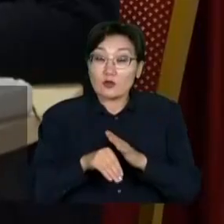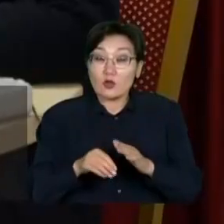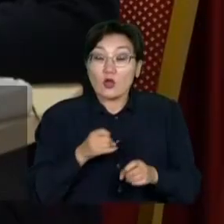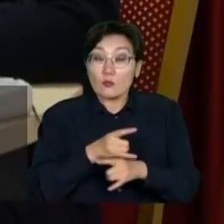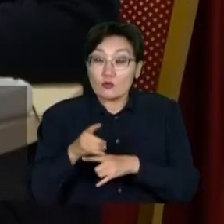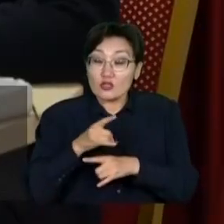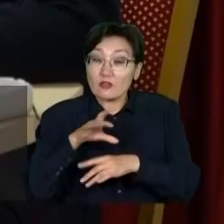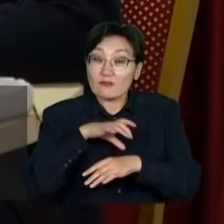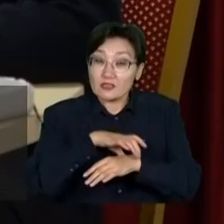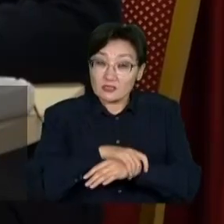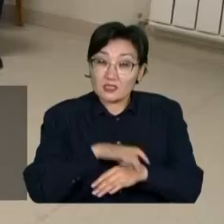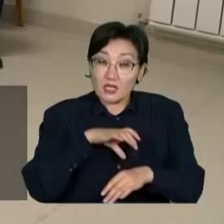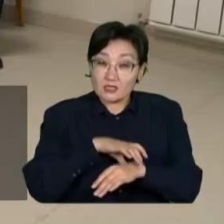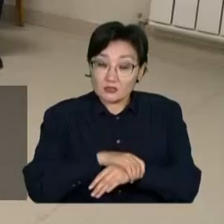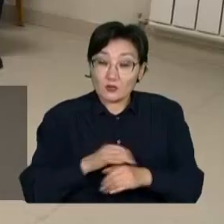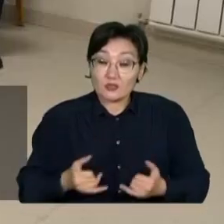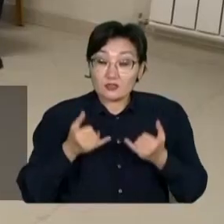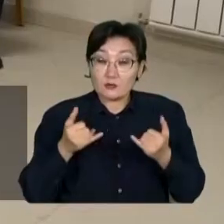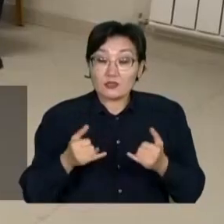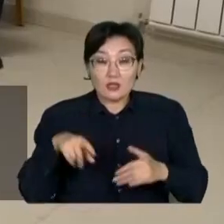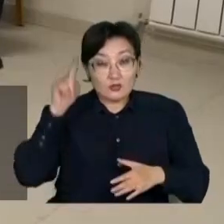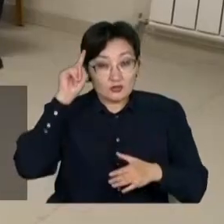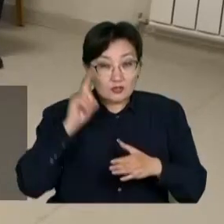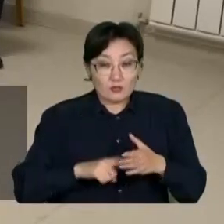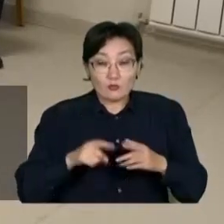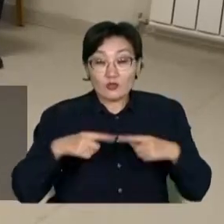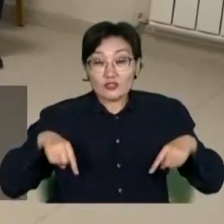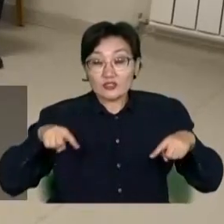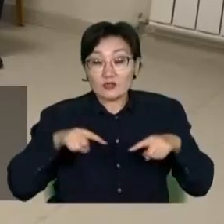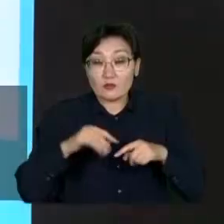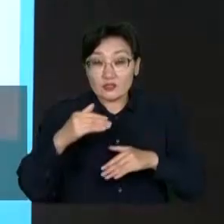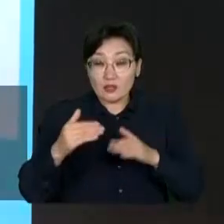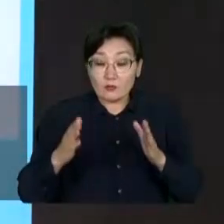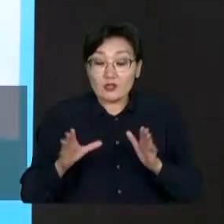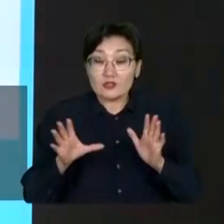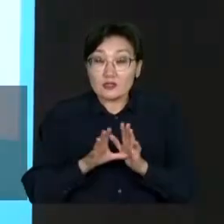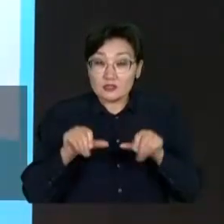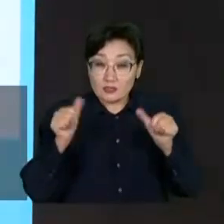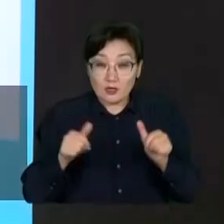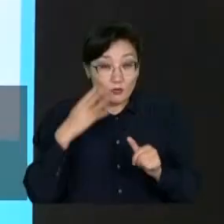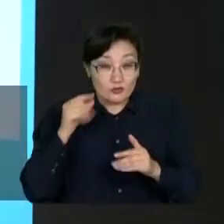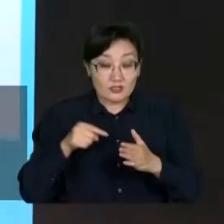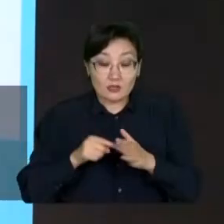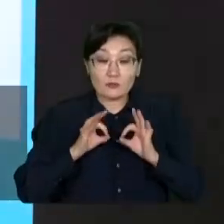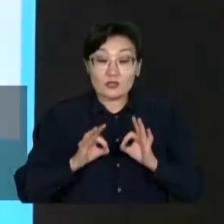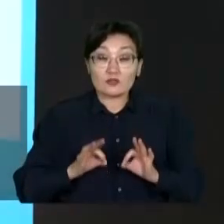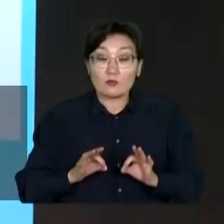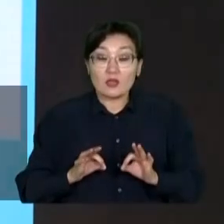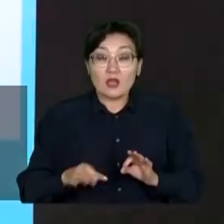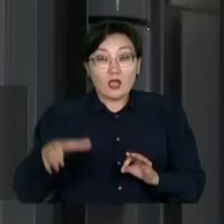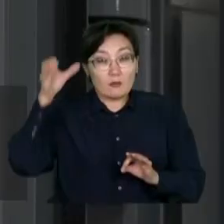буллинг фактілерін анықтауға арналған. Сенім бұрышы қораптарының электронды форматы Алматы қаласы прокуратурасы мен